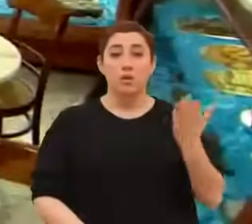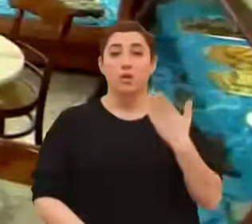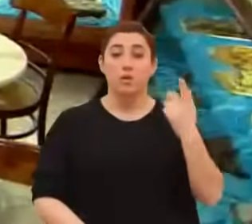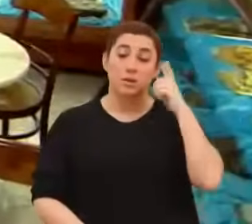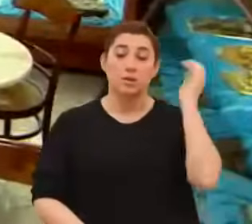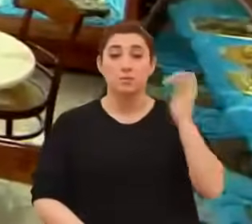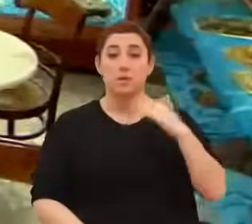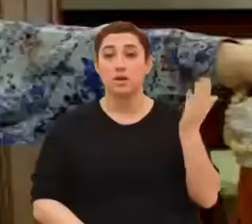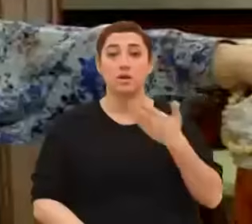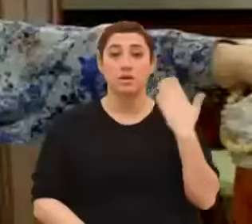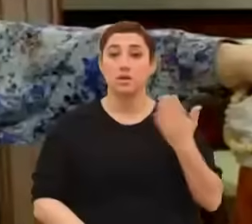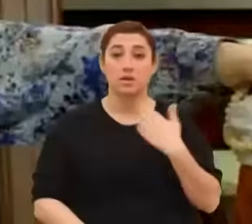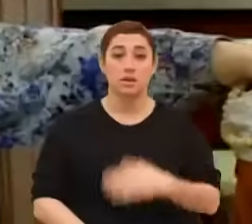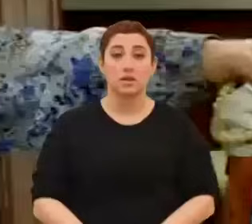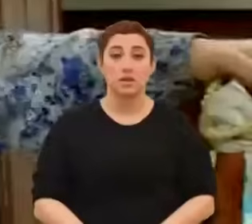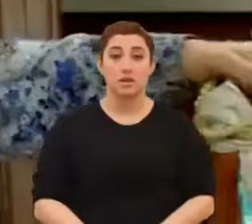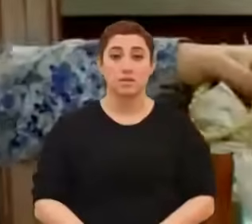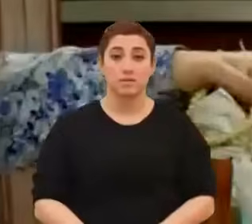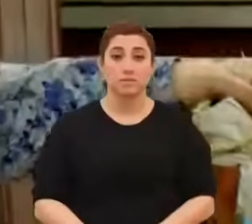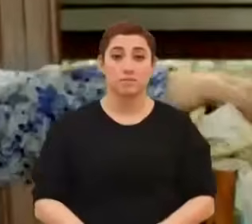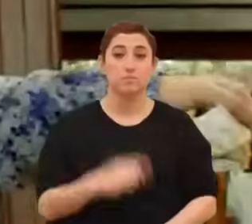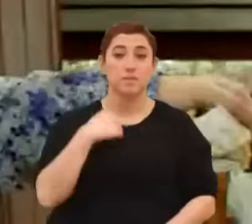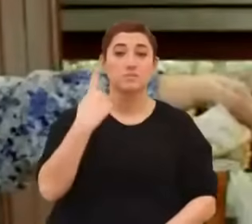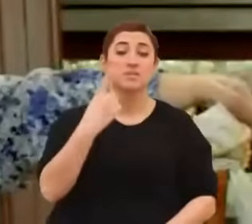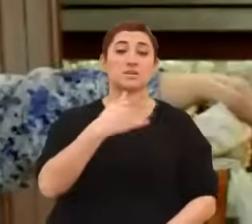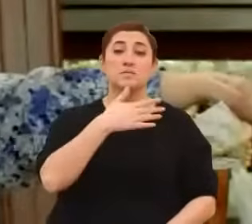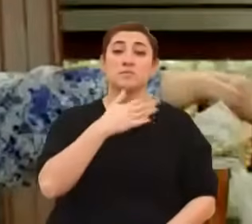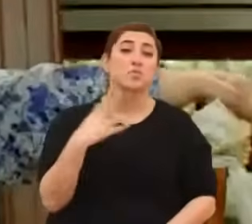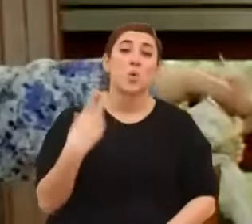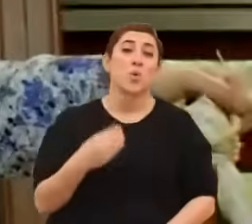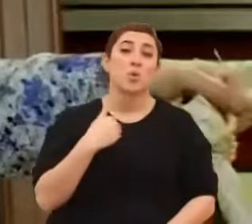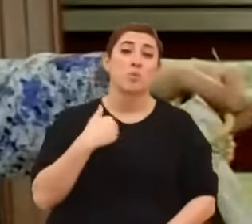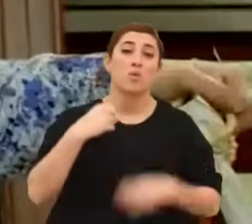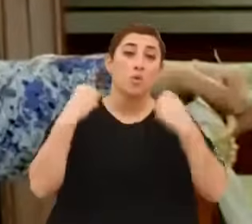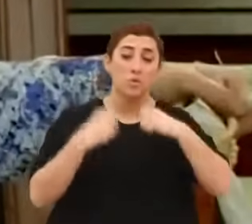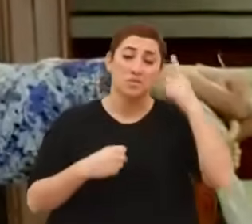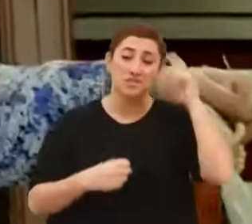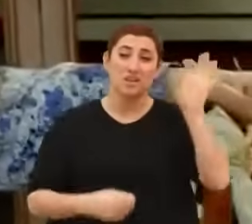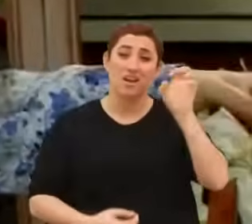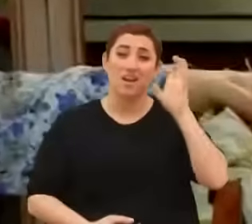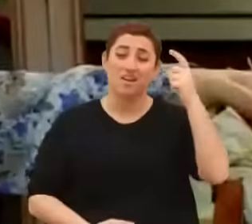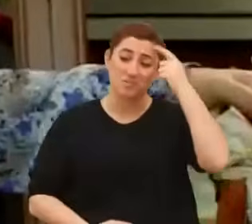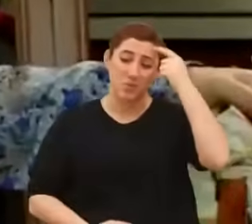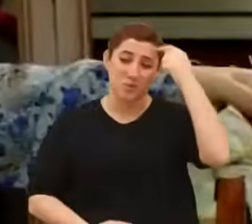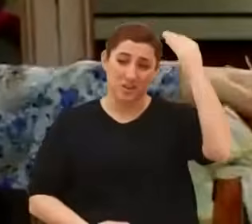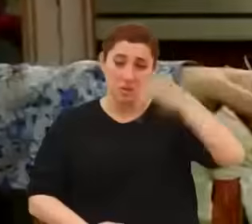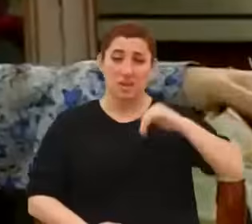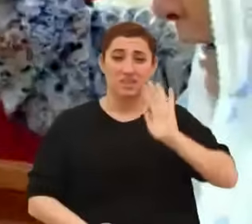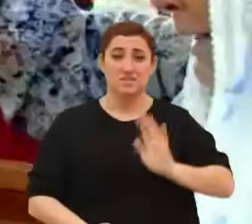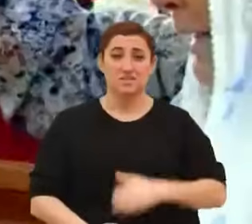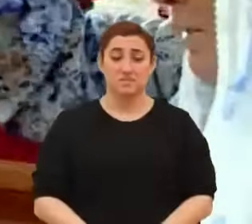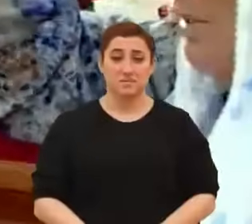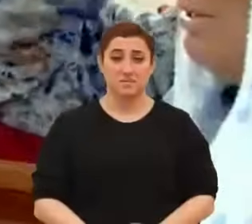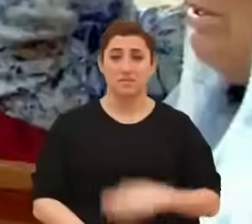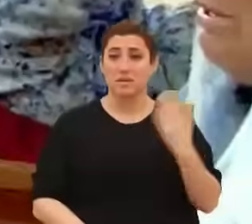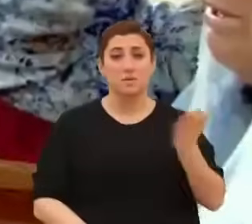Fatu, ailesi Fatu. Oli bana bir şey bilmem ne oli be. Oturdu işte, agri tam buraya oturdu. Başına.